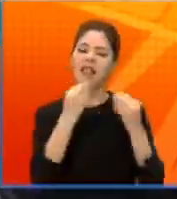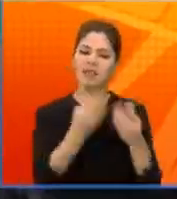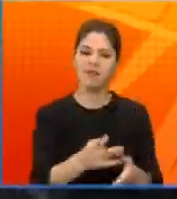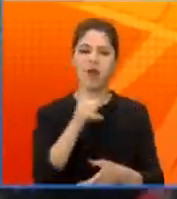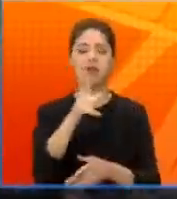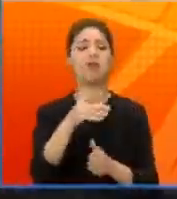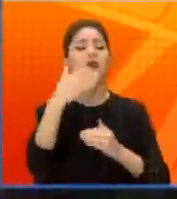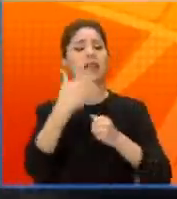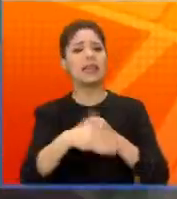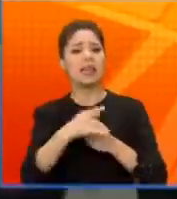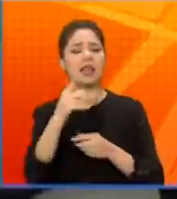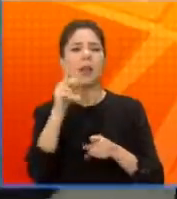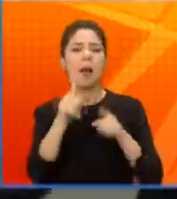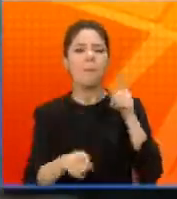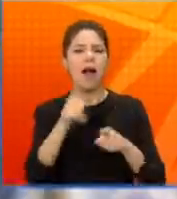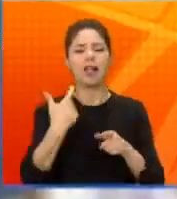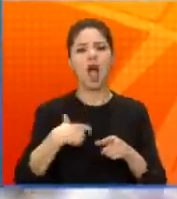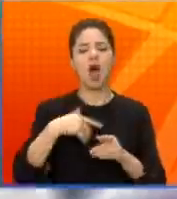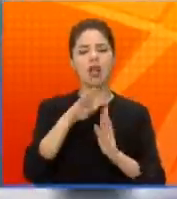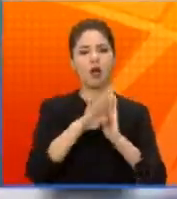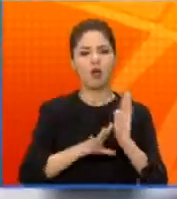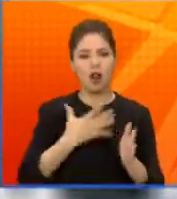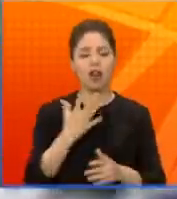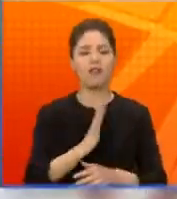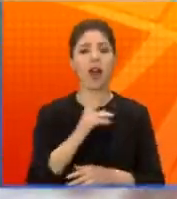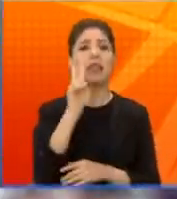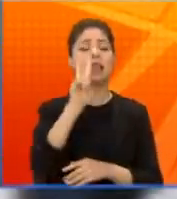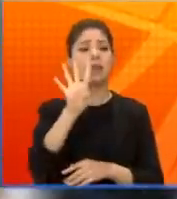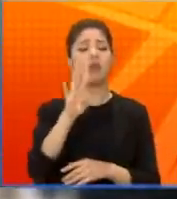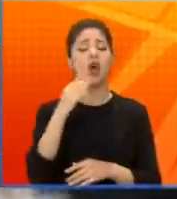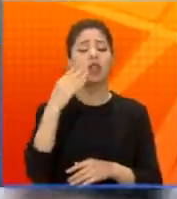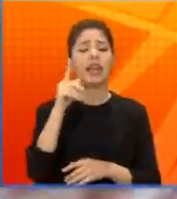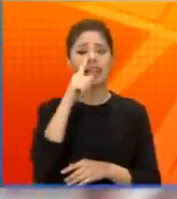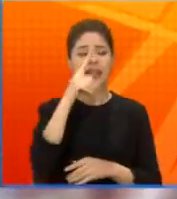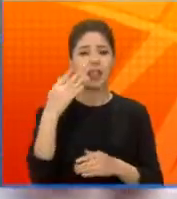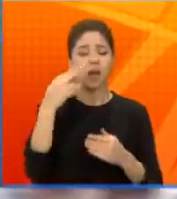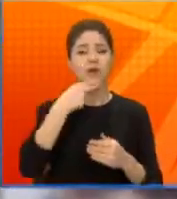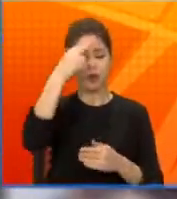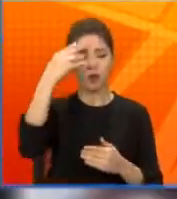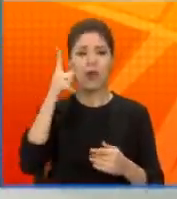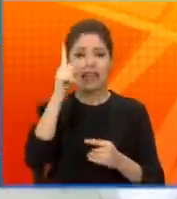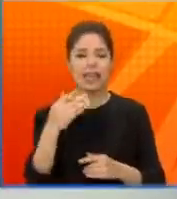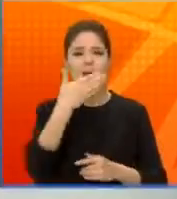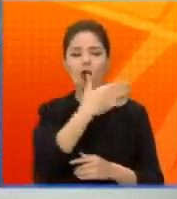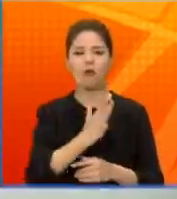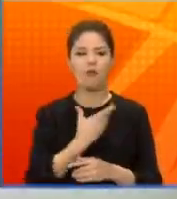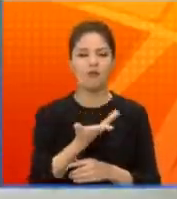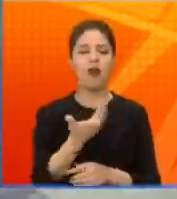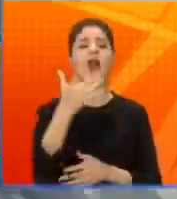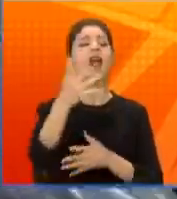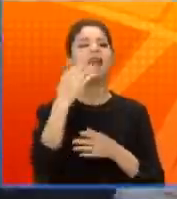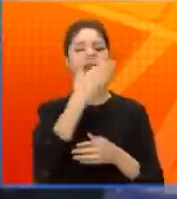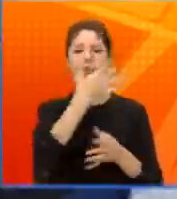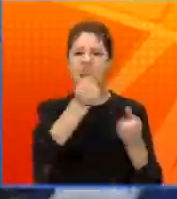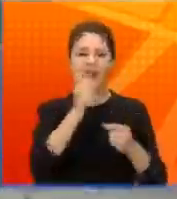kez kısıtlamada bazı esneklikler var. İlk oruç 24 Nisan Cuma günü. Herkes Ramazan alışverişini rahatça yapabilsin